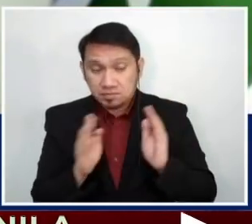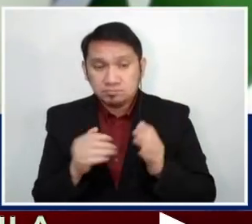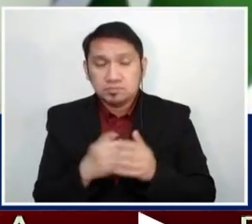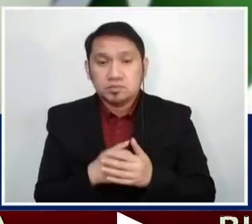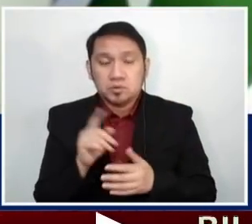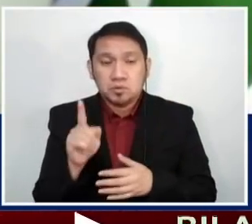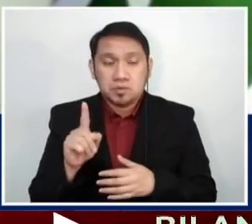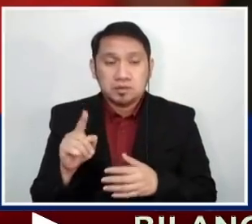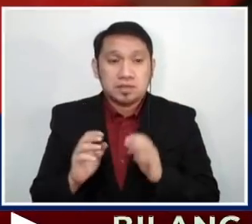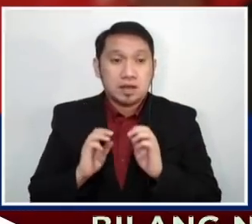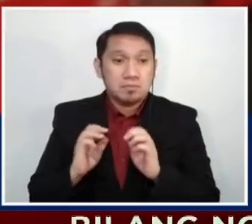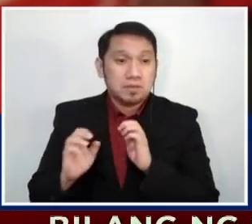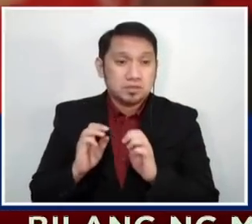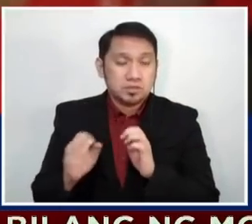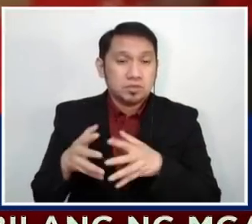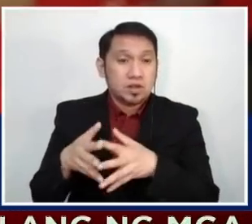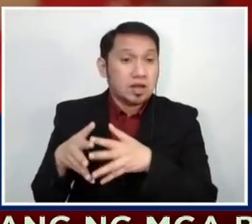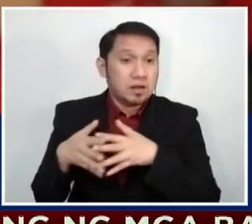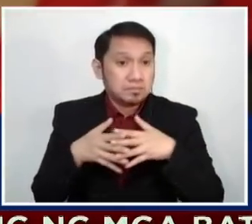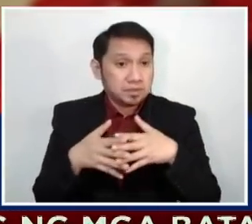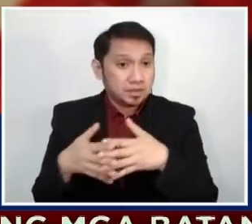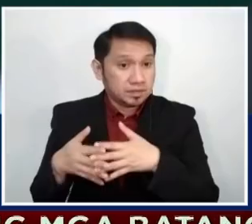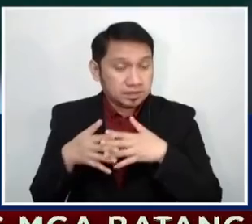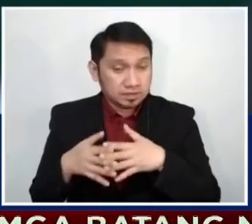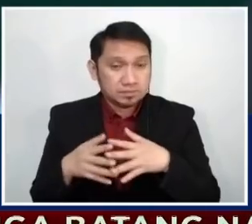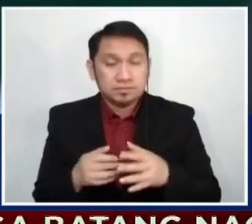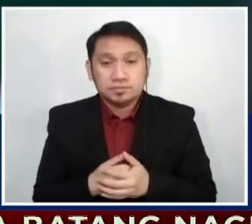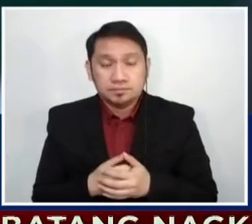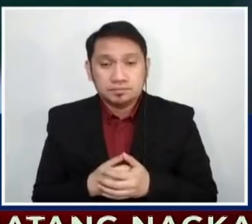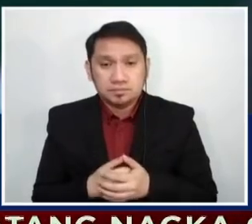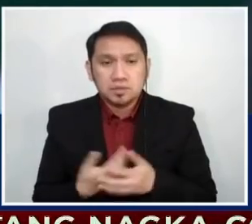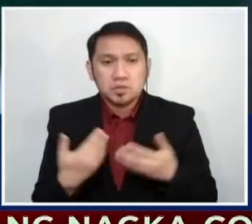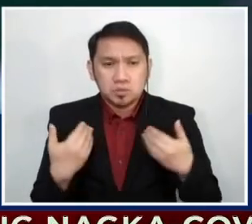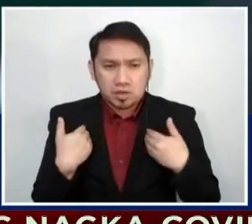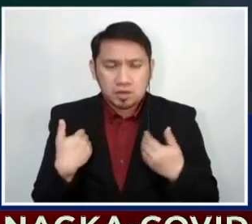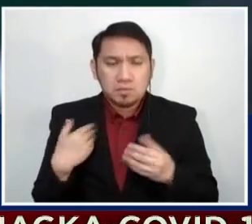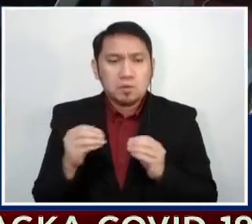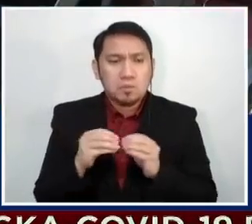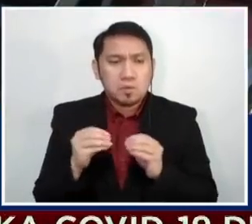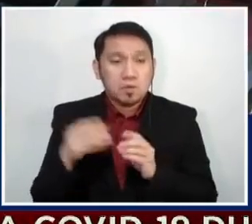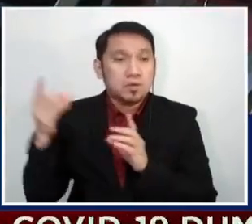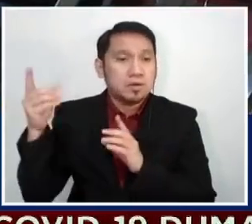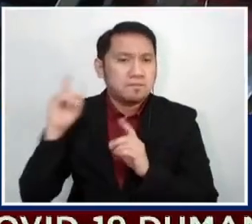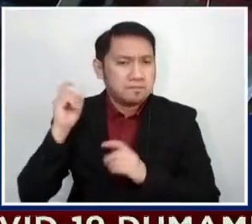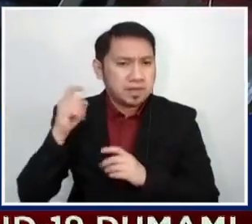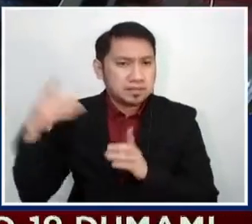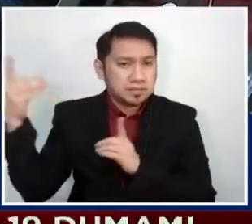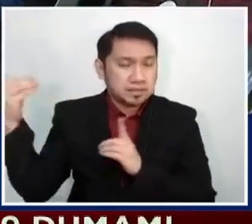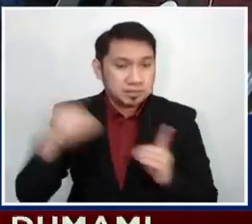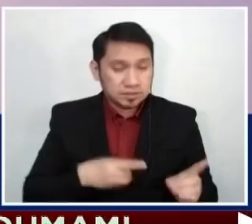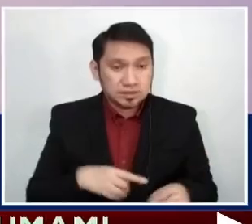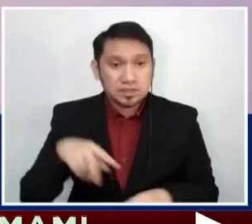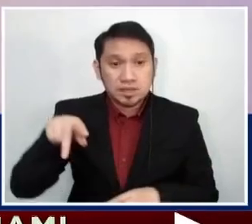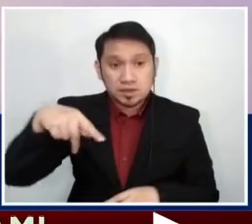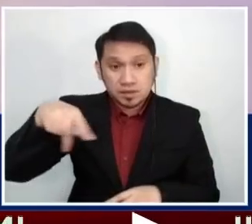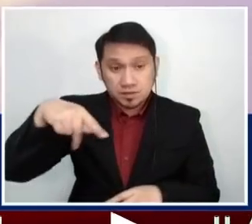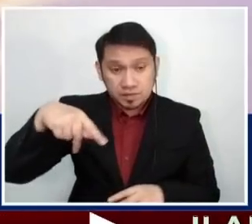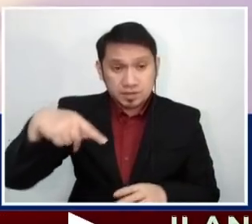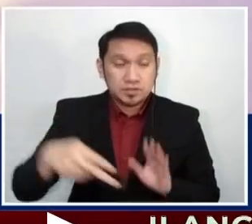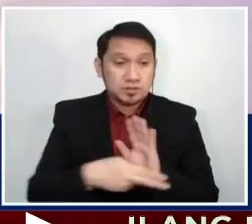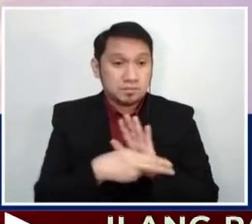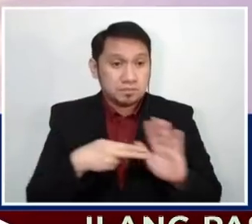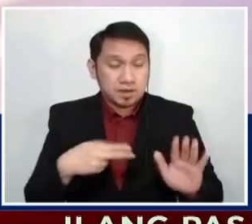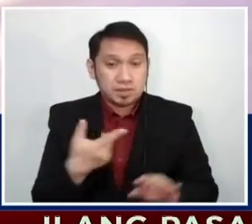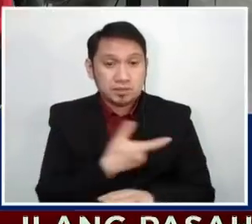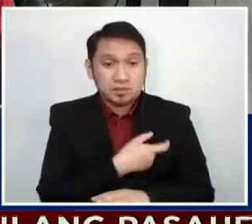Ambassador to the United States, Jose Manuel Romualdez, para mapadali ang delivery sa bansa ng Pfizer COVID vaccines para sa